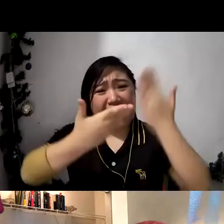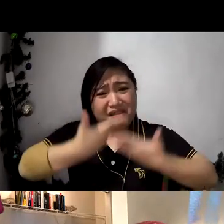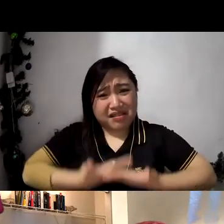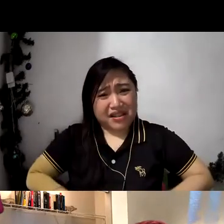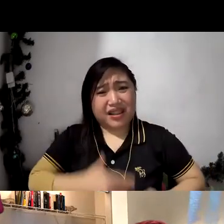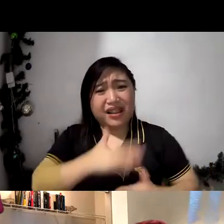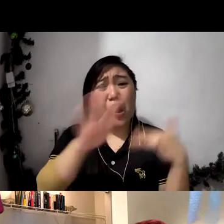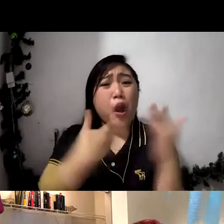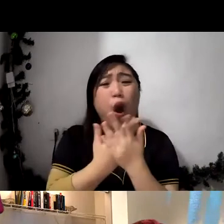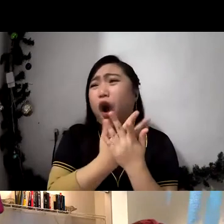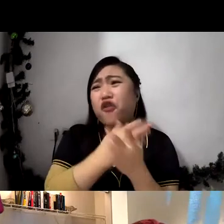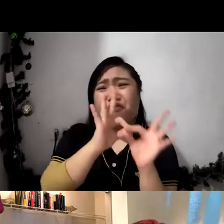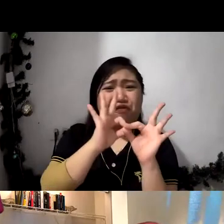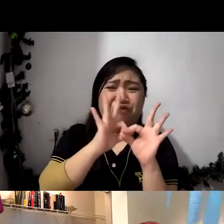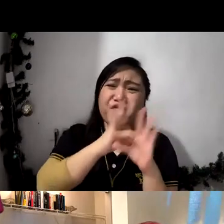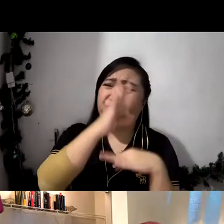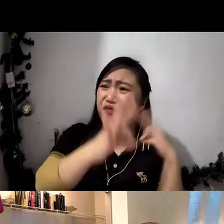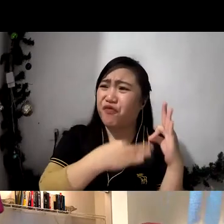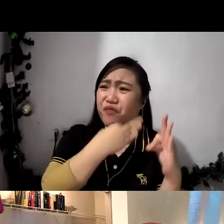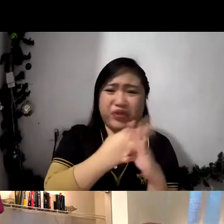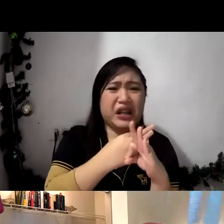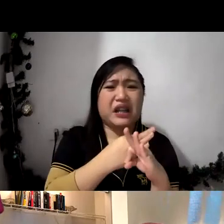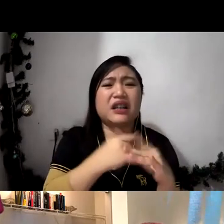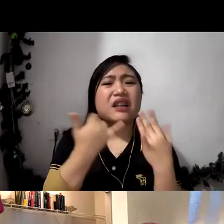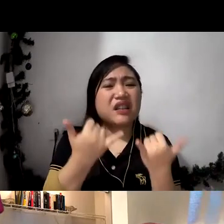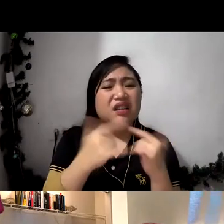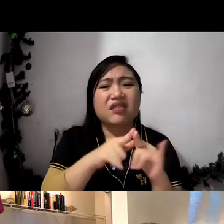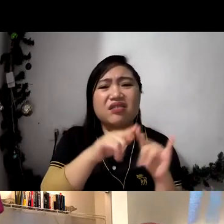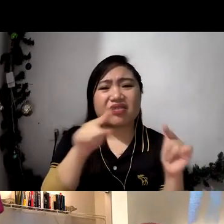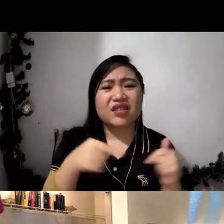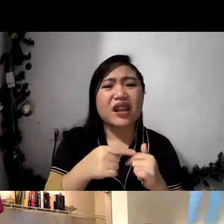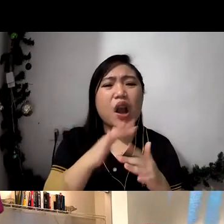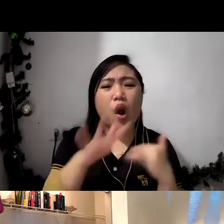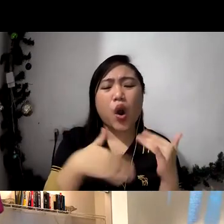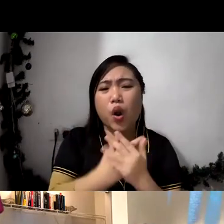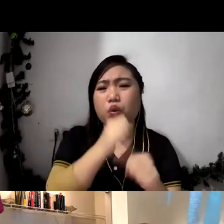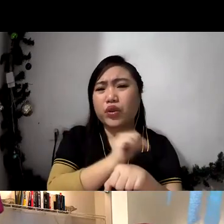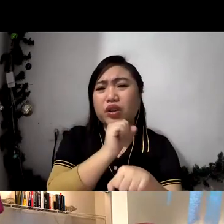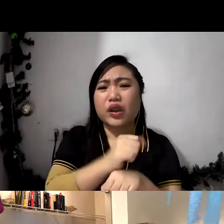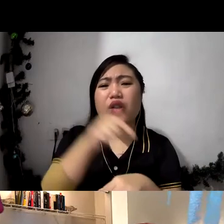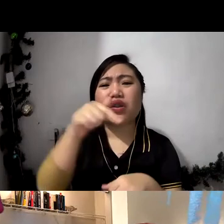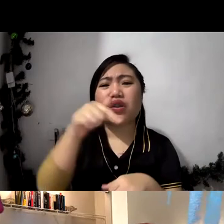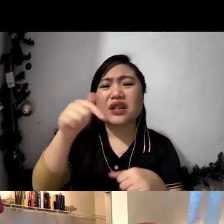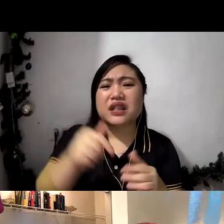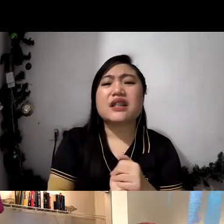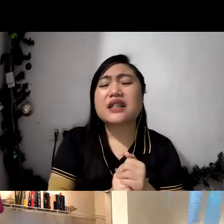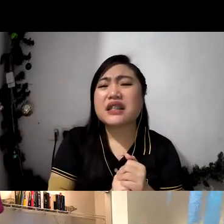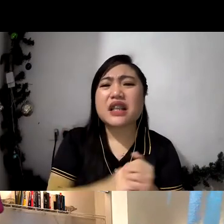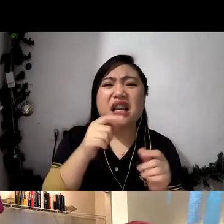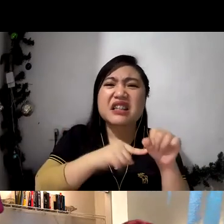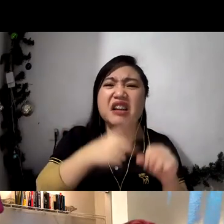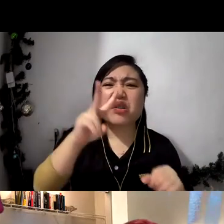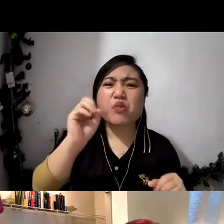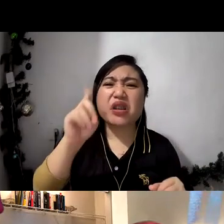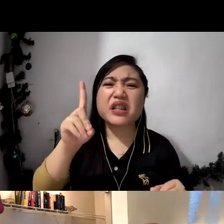forms and ensure dignity and equality, no? Well, we are all working on this since 2016. Sa panahon pala ng COVID-19,